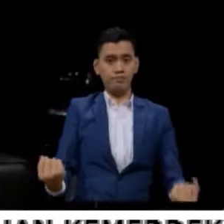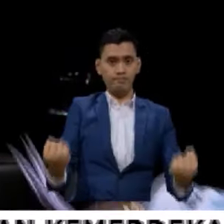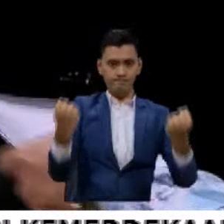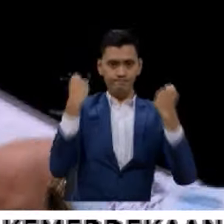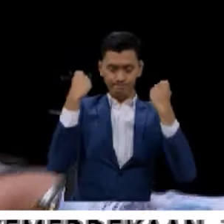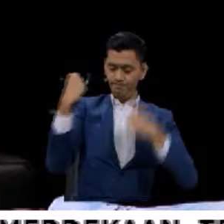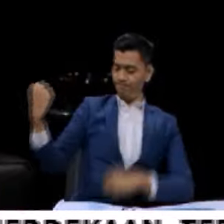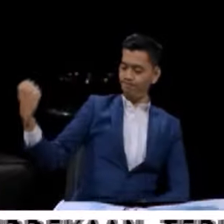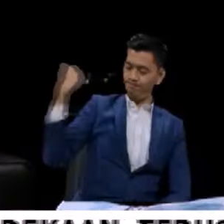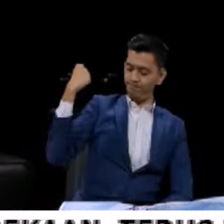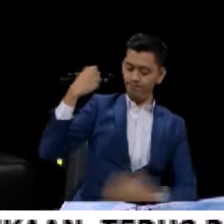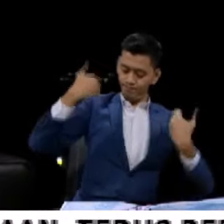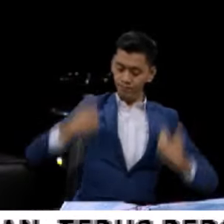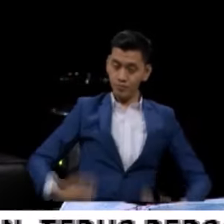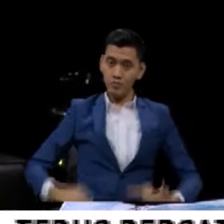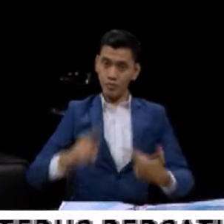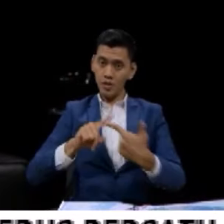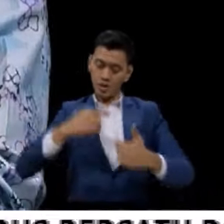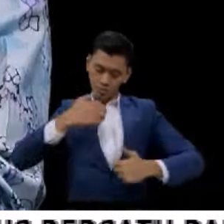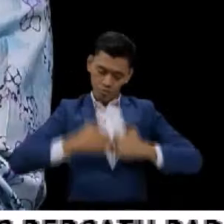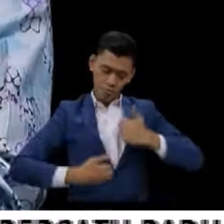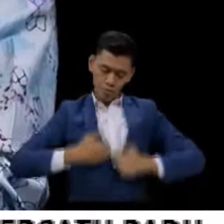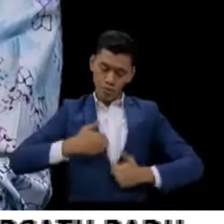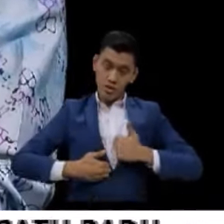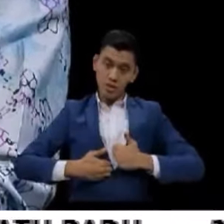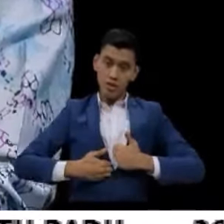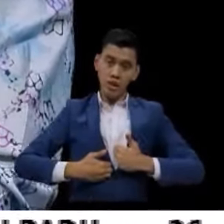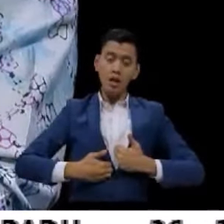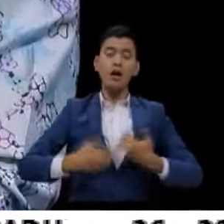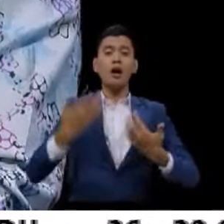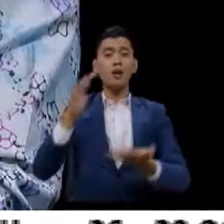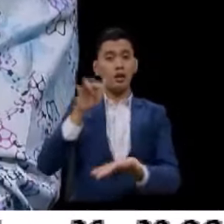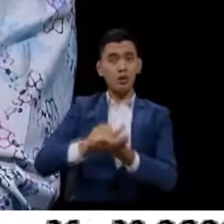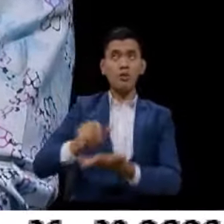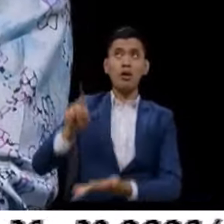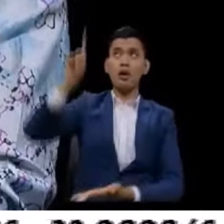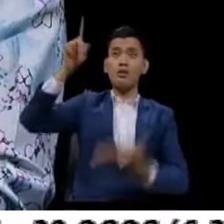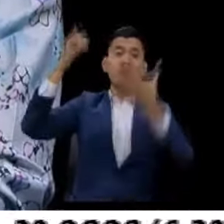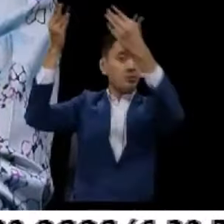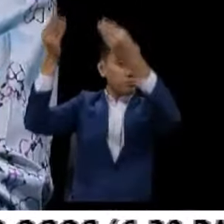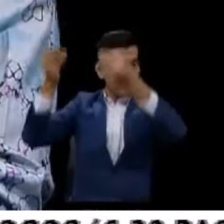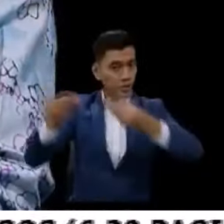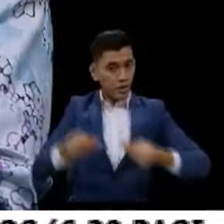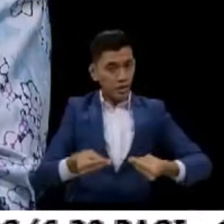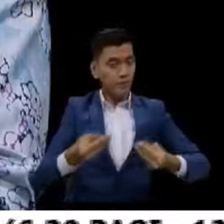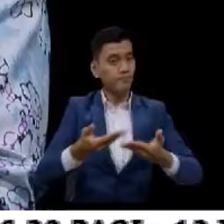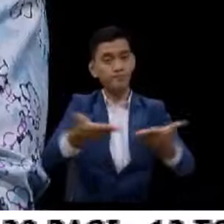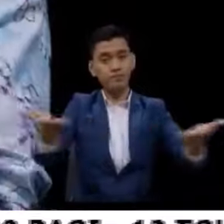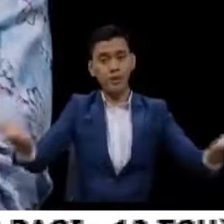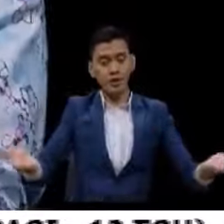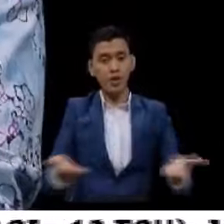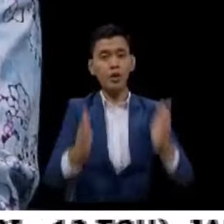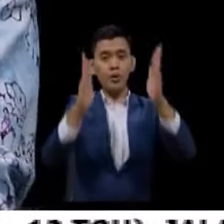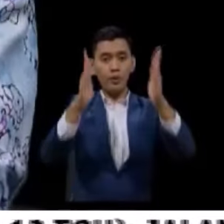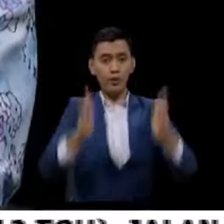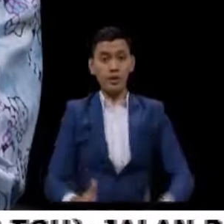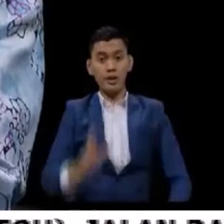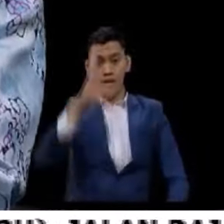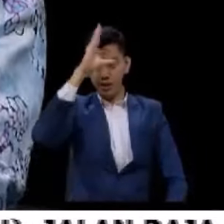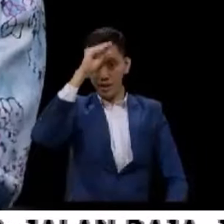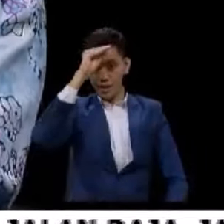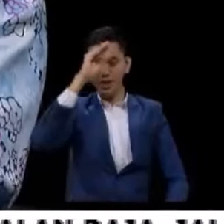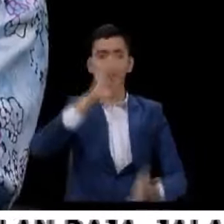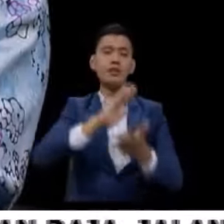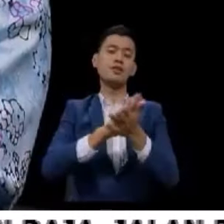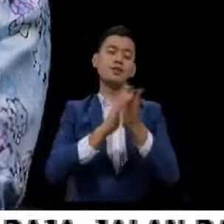ada kekuatan emosi dia ada kepada Deni Anugerah Ya Allah subhanahuwata'ala berikan maka sewaktu kita